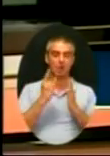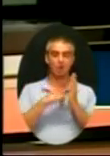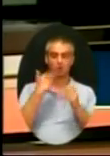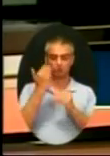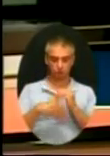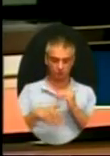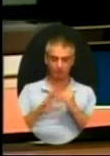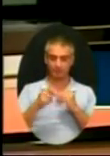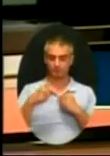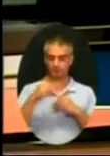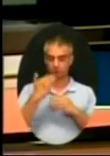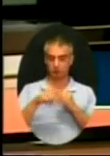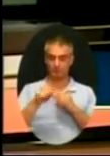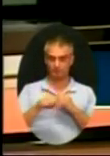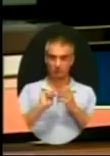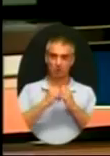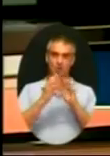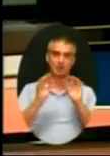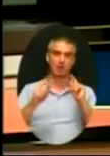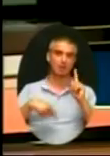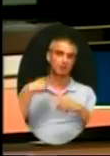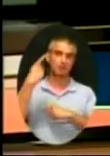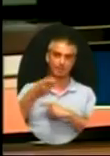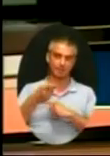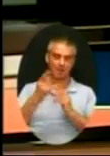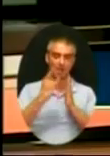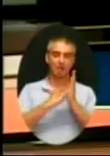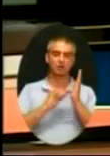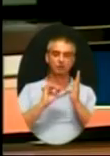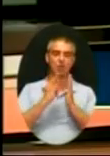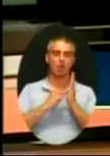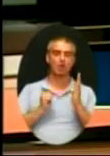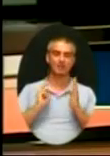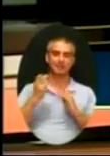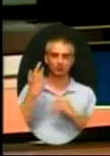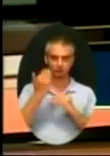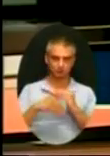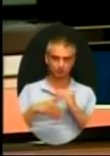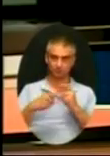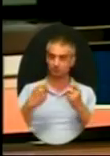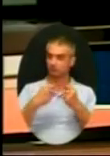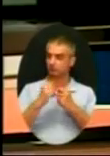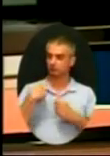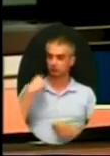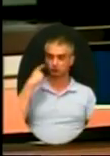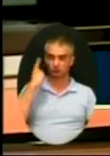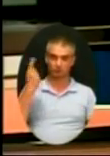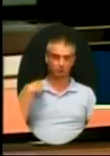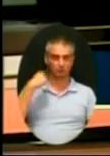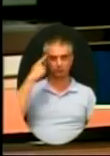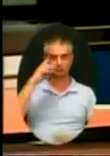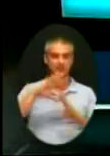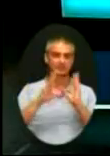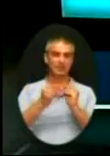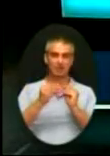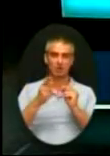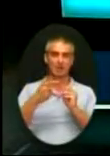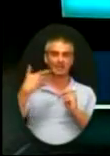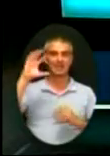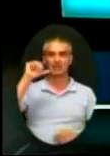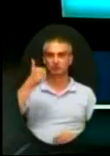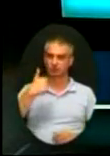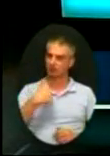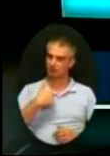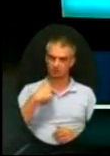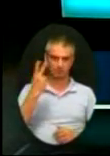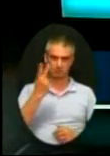יושלם, בין אם בסוף המושב הזה, או תחילת המושב הבא, החקיקה של חוק הגיוס תושלם. לגבי מה ששמענו פה, אני חושב שסך הכל באמת לקריאה ראשונה,